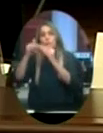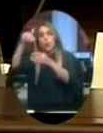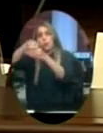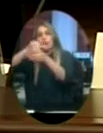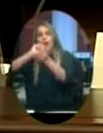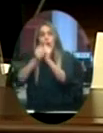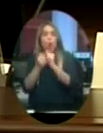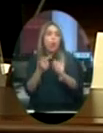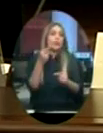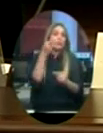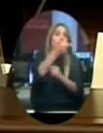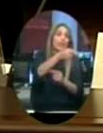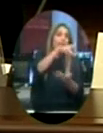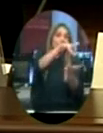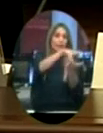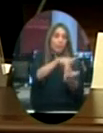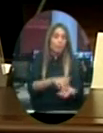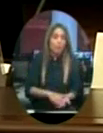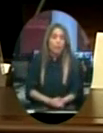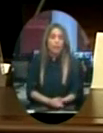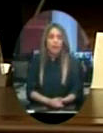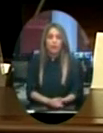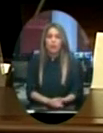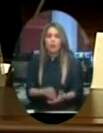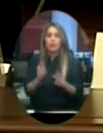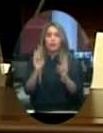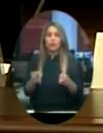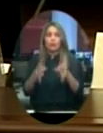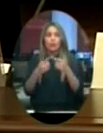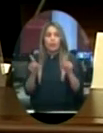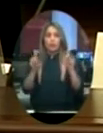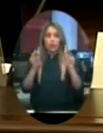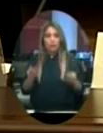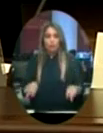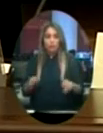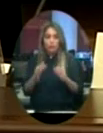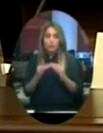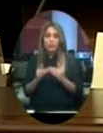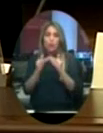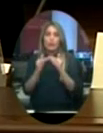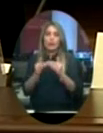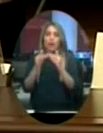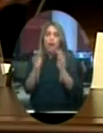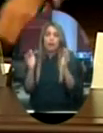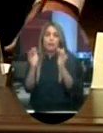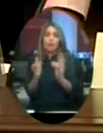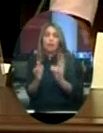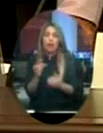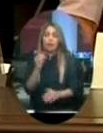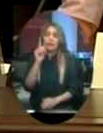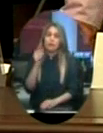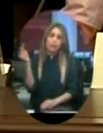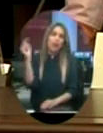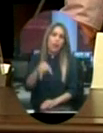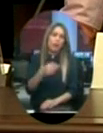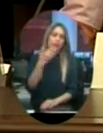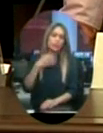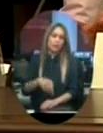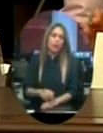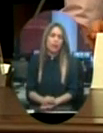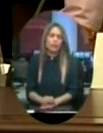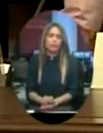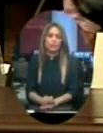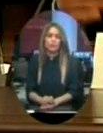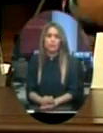את האלטרנטיבה של אותה אונייה, אונייה קטנה שאמורה להגיע ולשמש